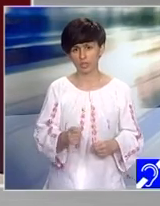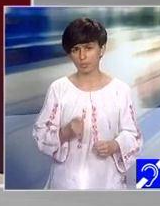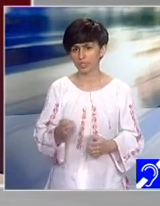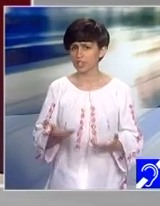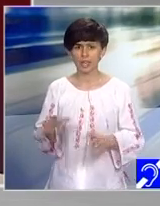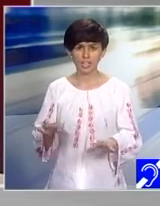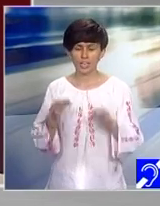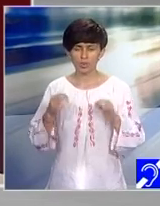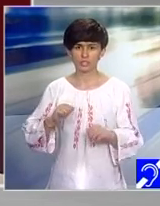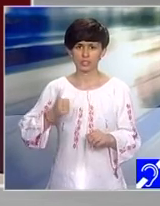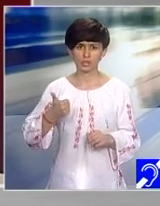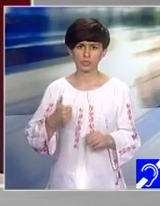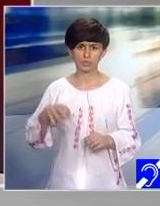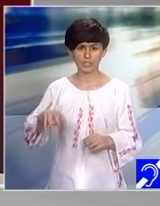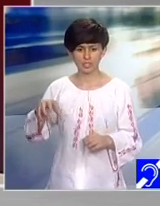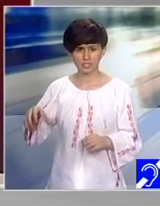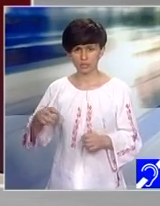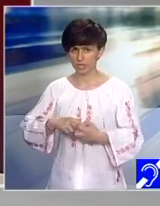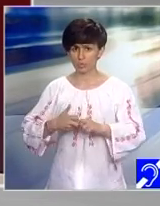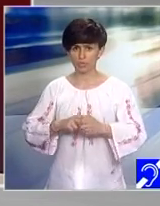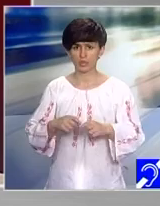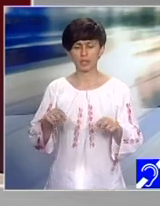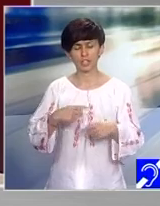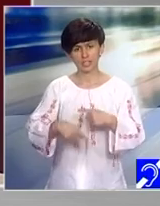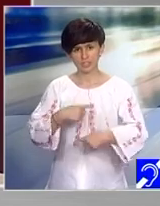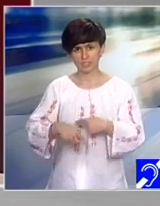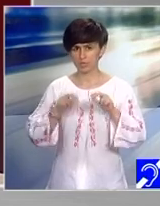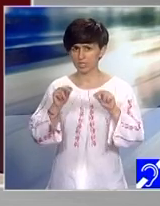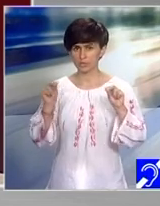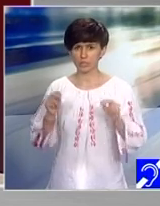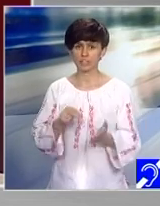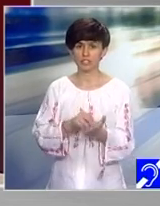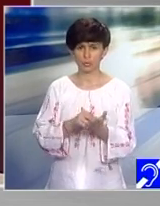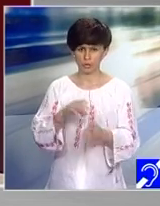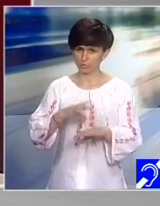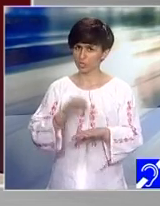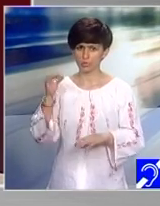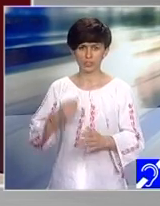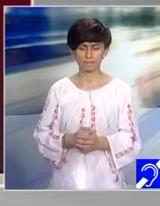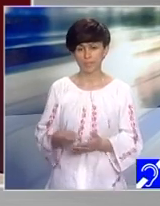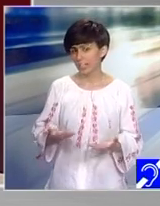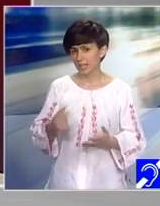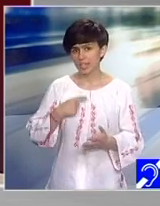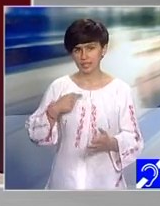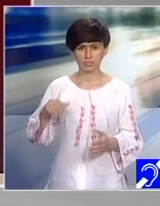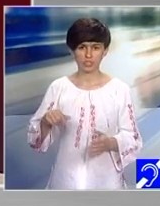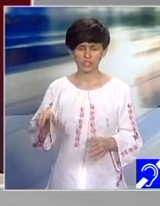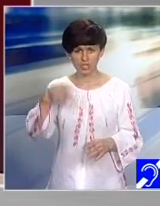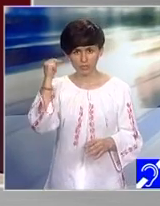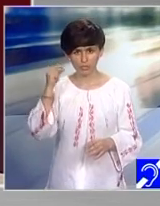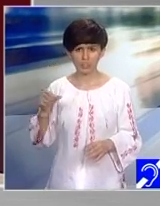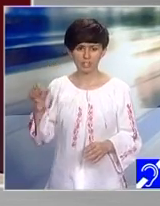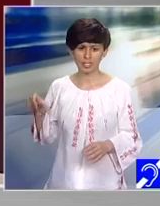identificat 11 zone deficitare în sistemul de educație și au propus soluții. Care sunt acestea, vom afla chiar de la